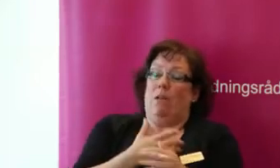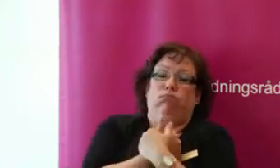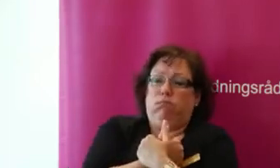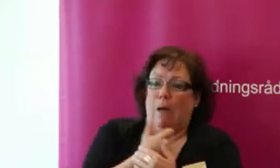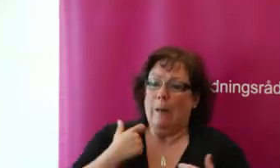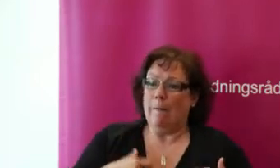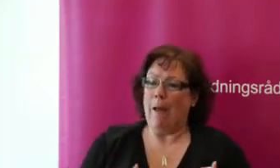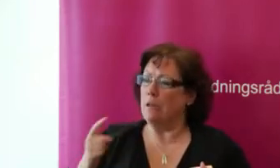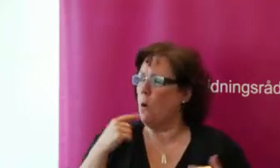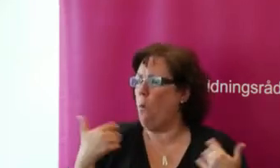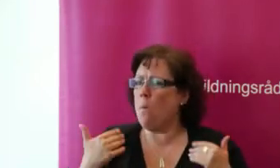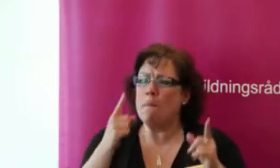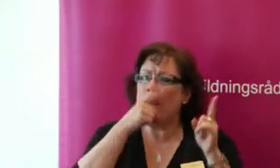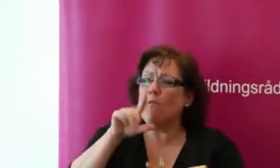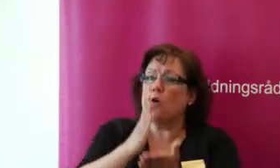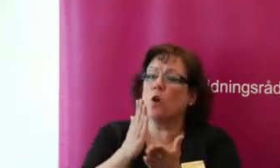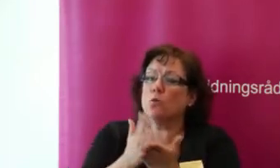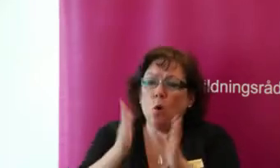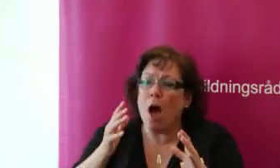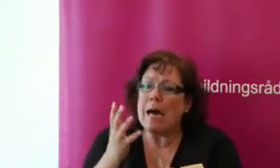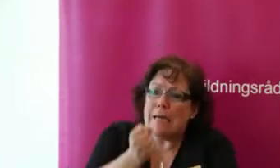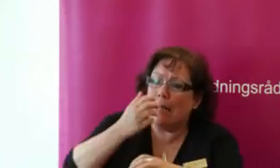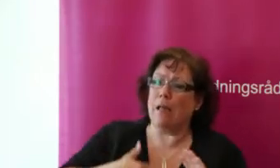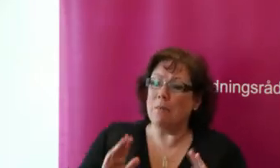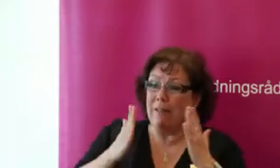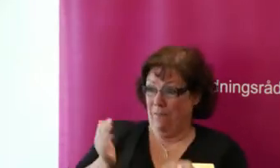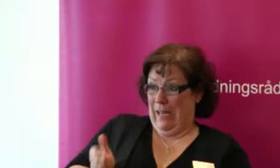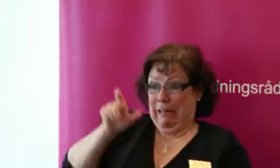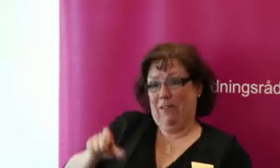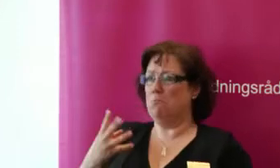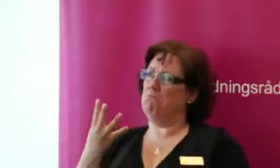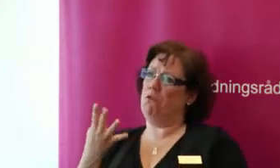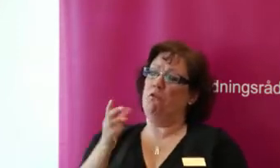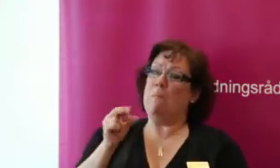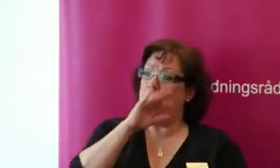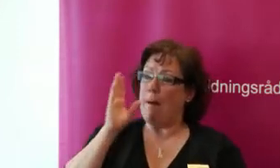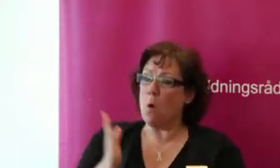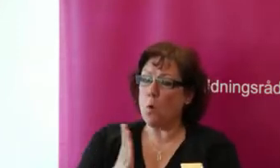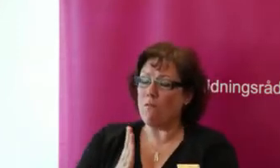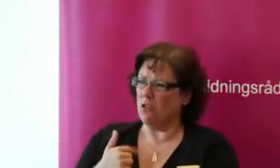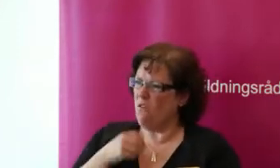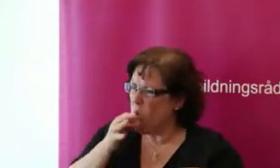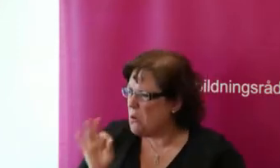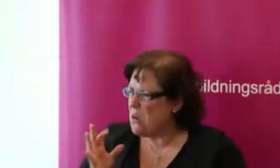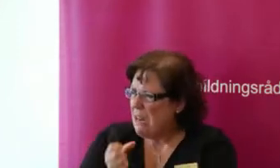Ja, folkhögskolan har räddat mitt liv, en dam i 45-årsåldern. Jaha, hur då, sa jag